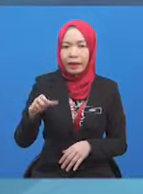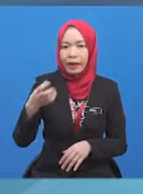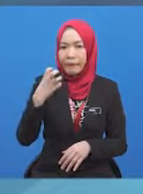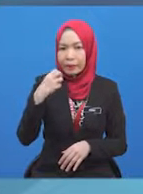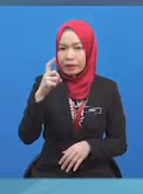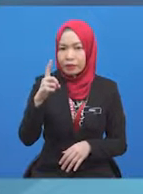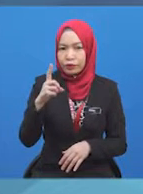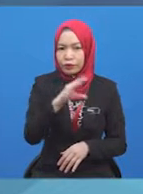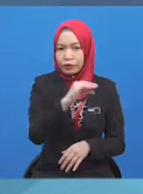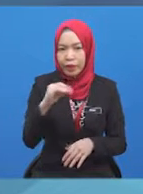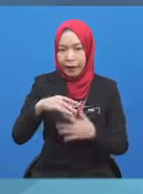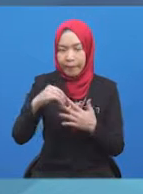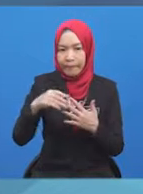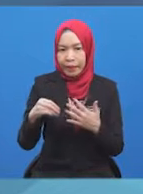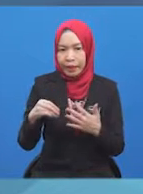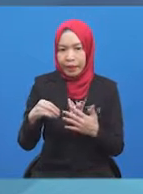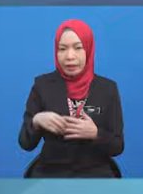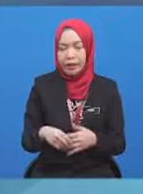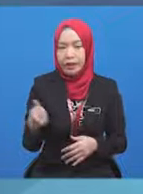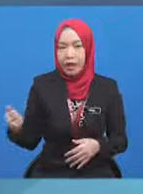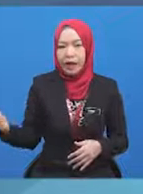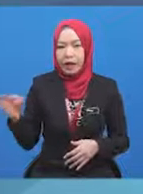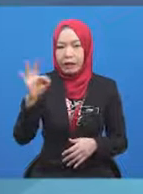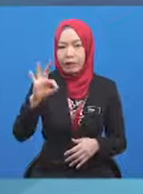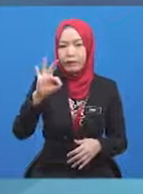dan pilih tool fill.